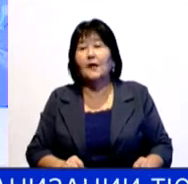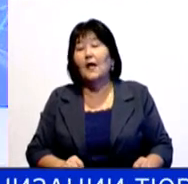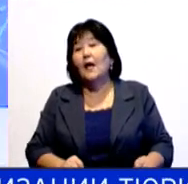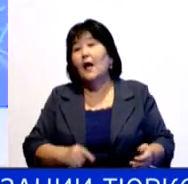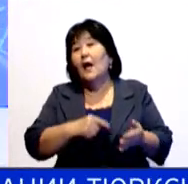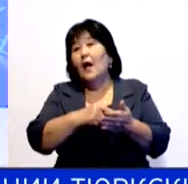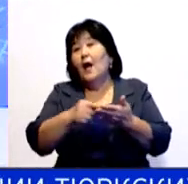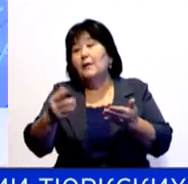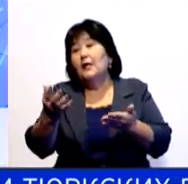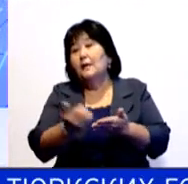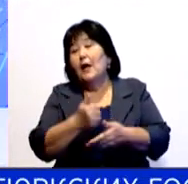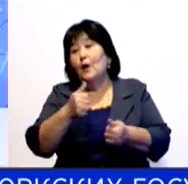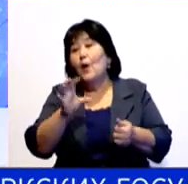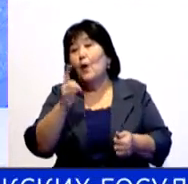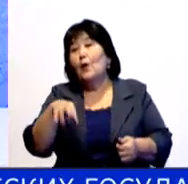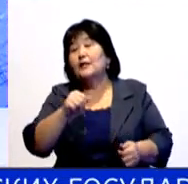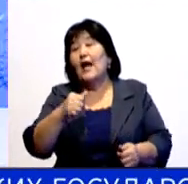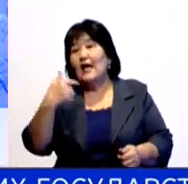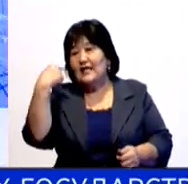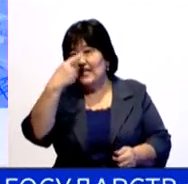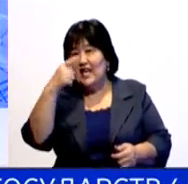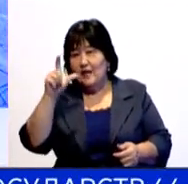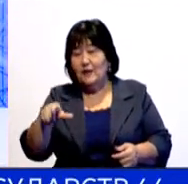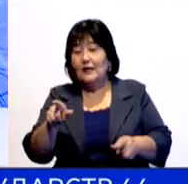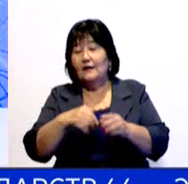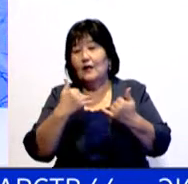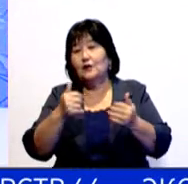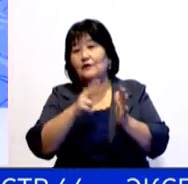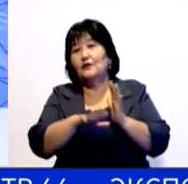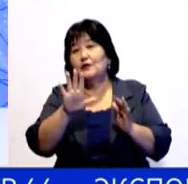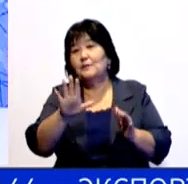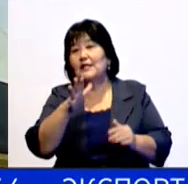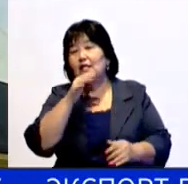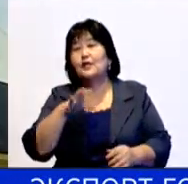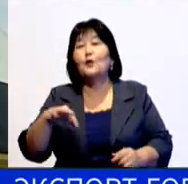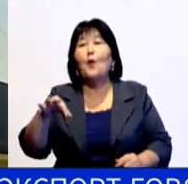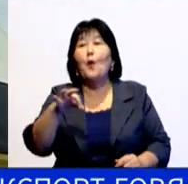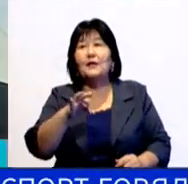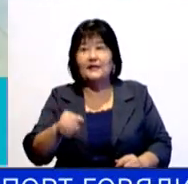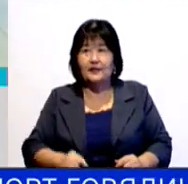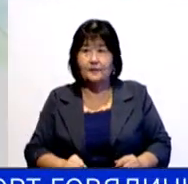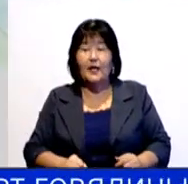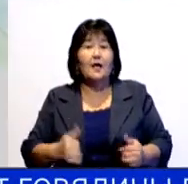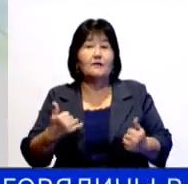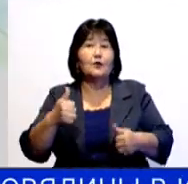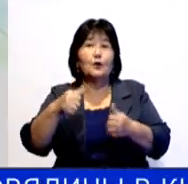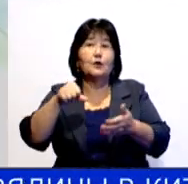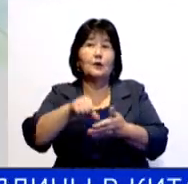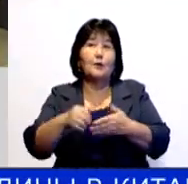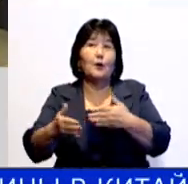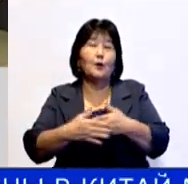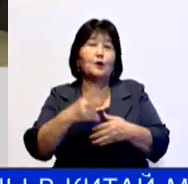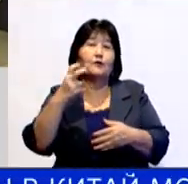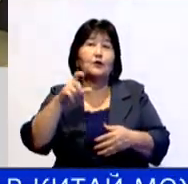Определены победители конкурса «Орда Кельбета», организованного к 85-летию области. Всего в конкурсе приняли участие около